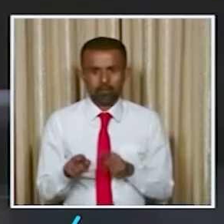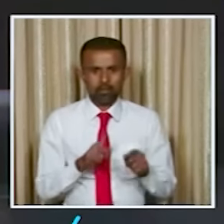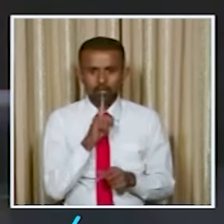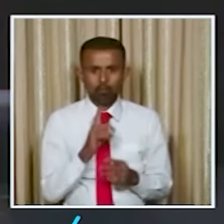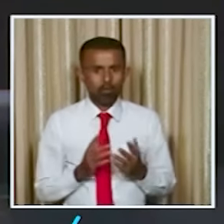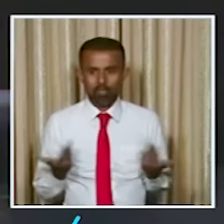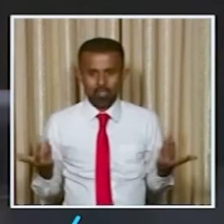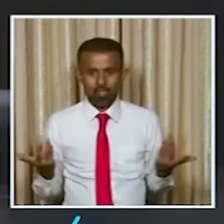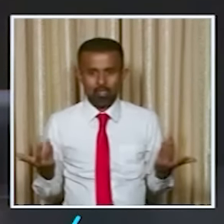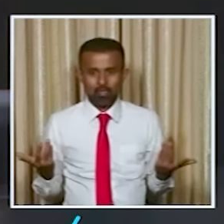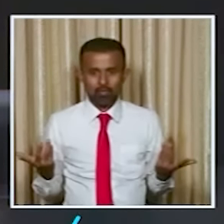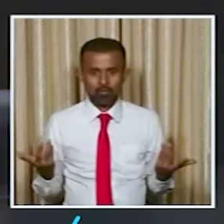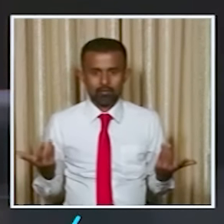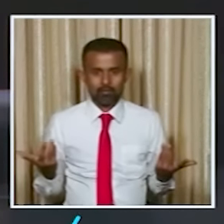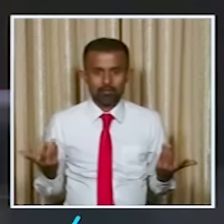එහෙම කිව්වේ නැහැ.